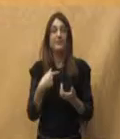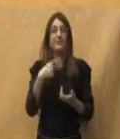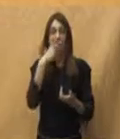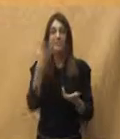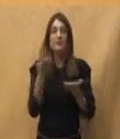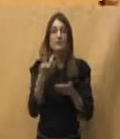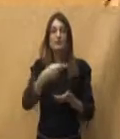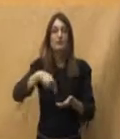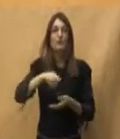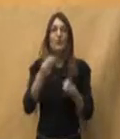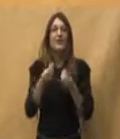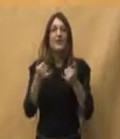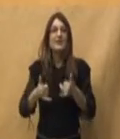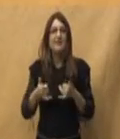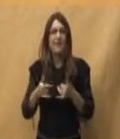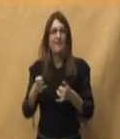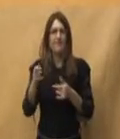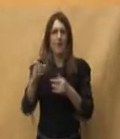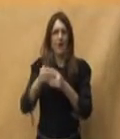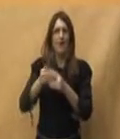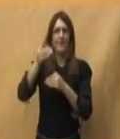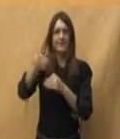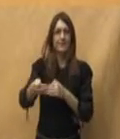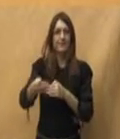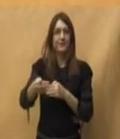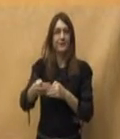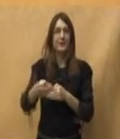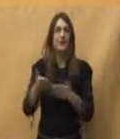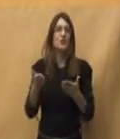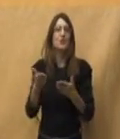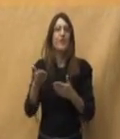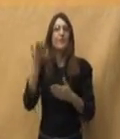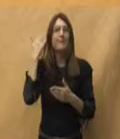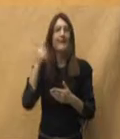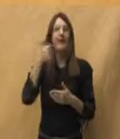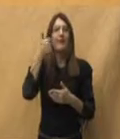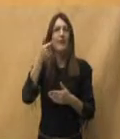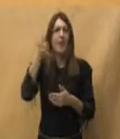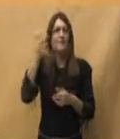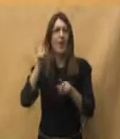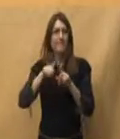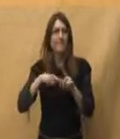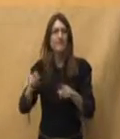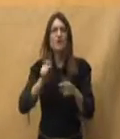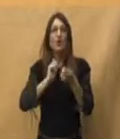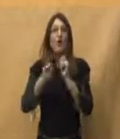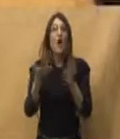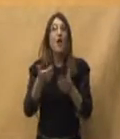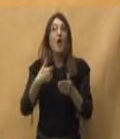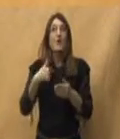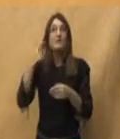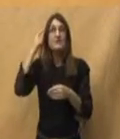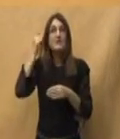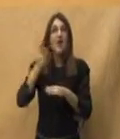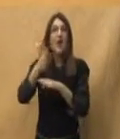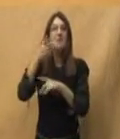što smo mi to, ali o tom ćemo malo kasnije. Prema tome, ono što smo se pred mjesec i pol dana dogovarali, kao da sam bila vidovita, jer sam ja